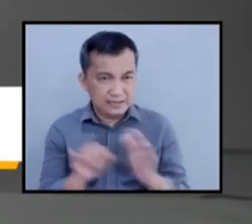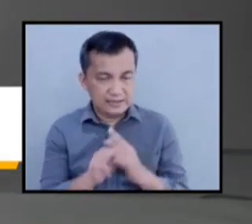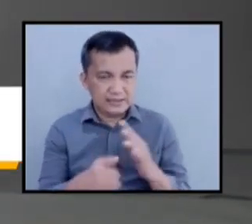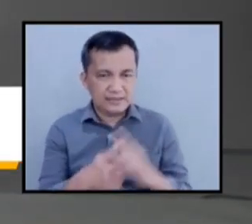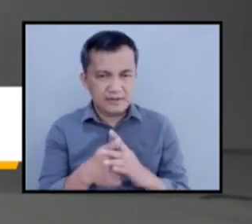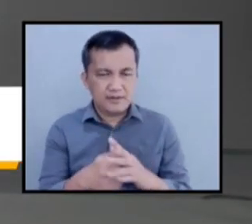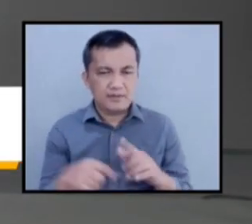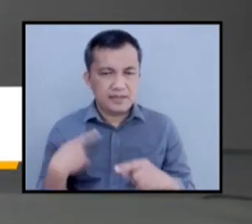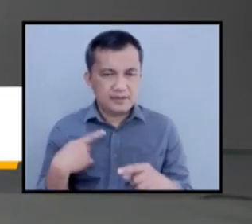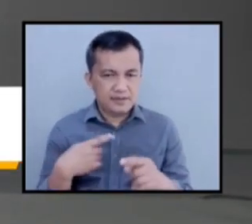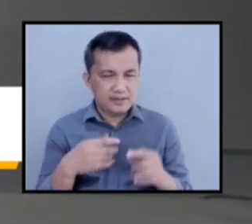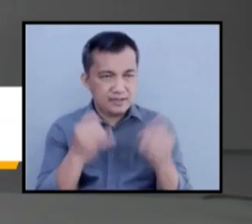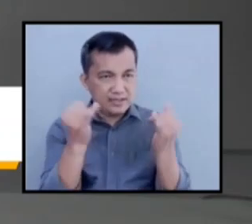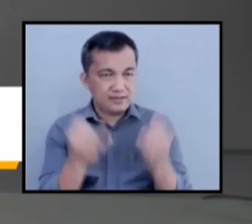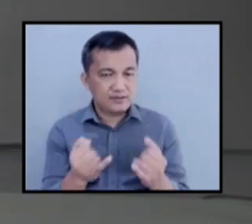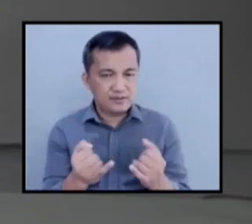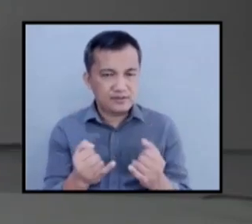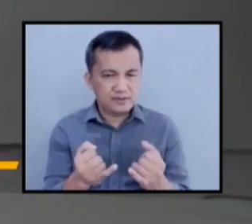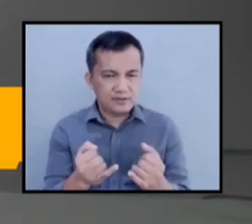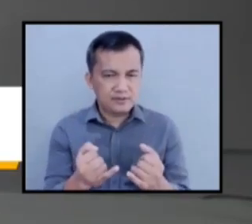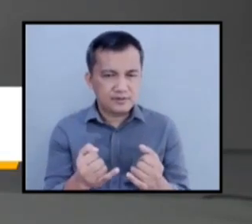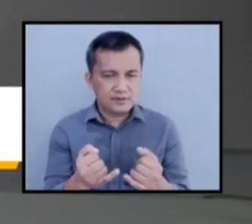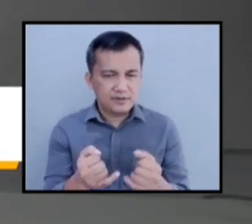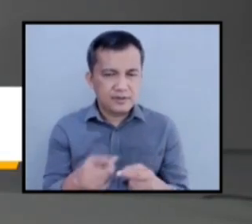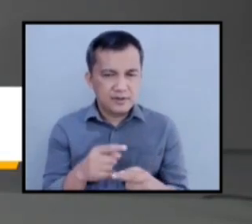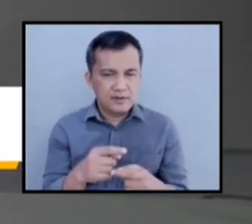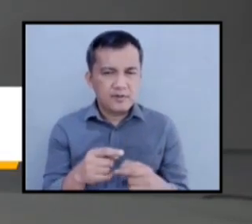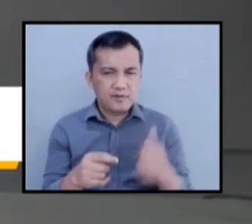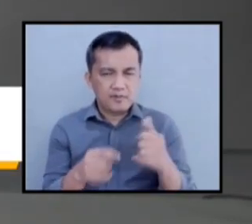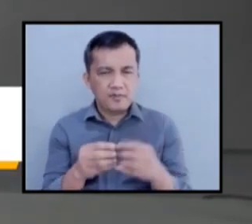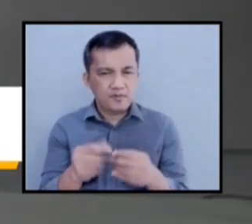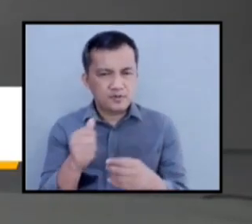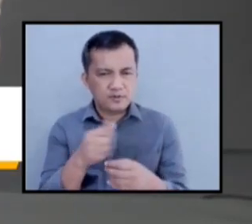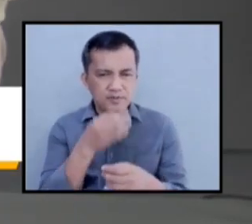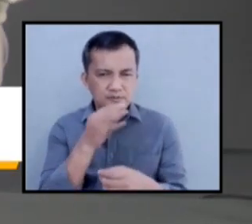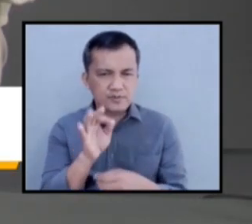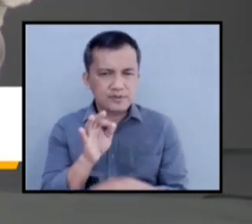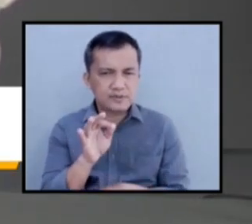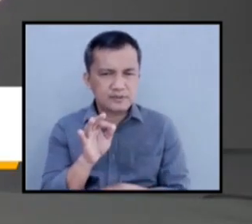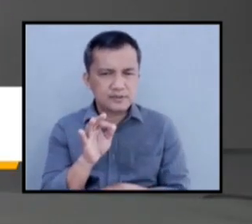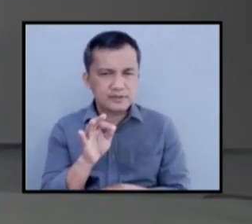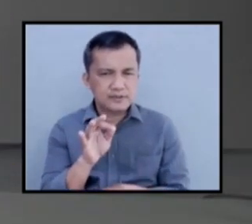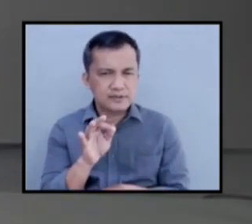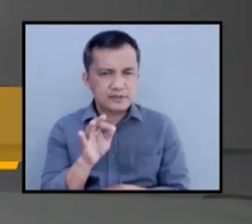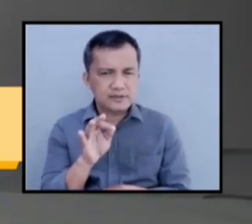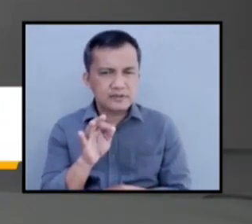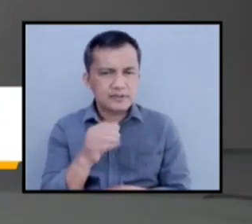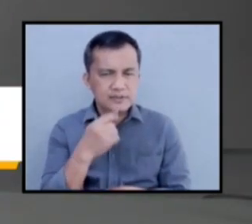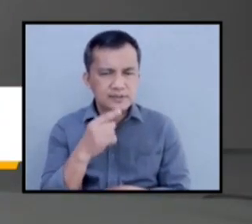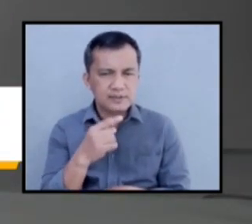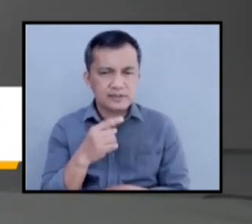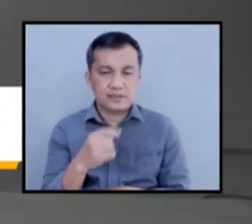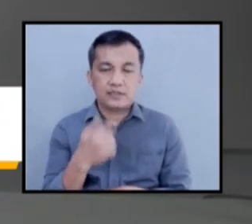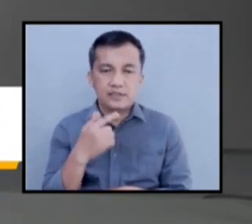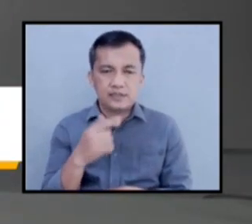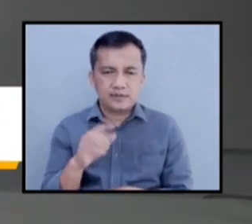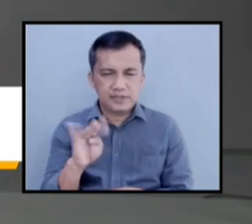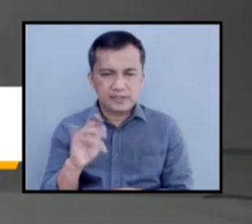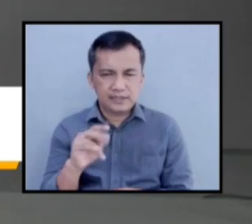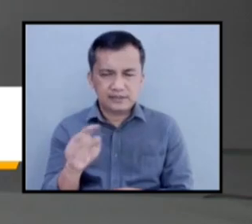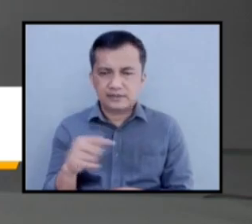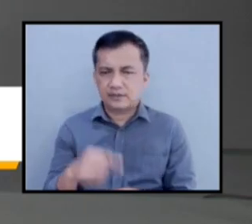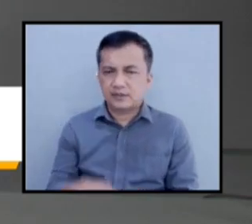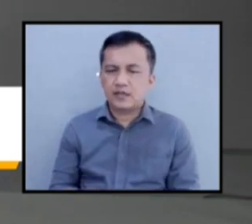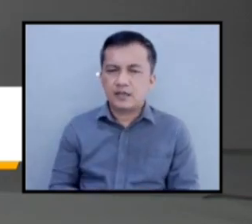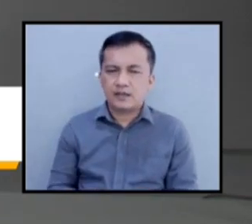Mm-hmm. Ang pinaka-favorite ko po talagang idol ay si Zil po. Zil Benitez.